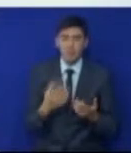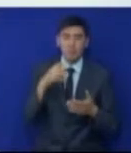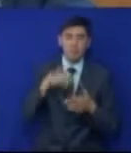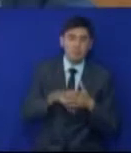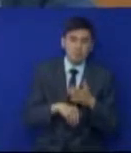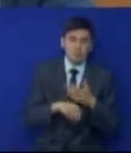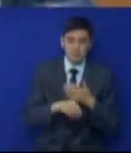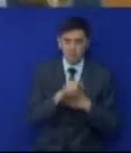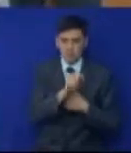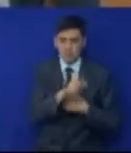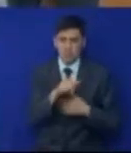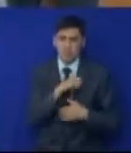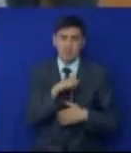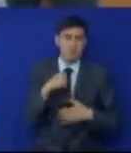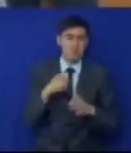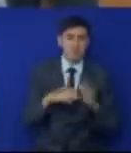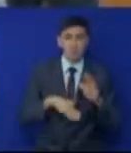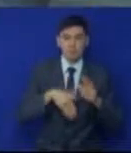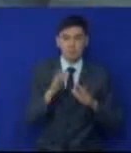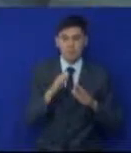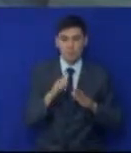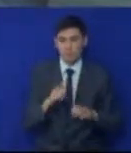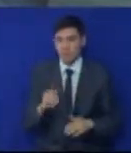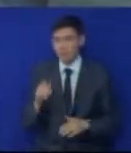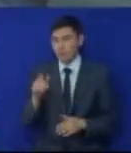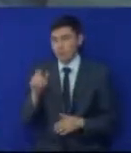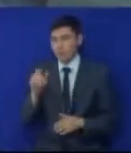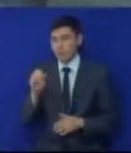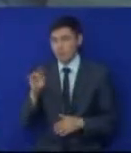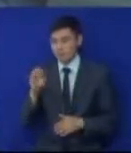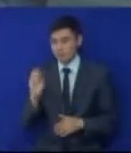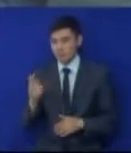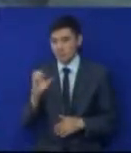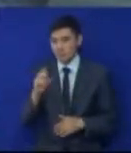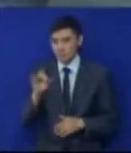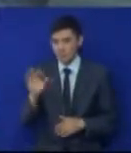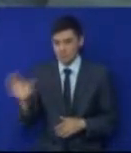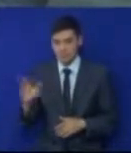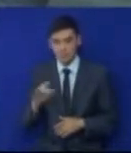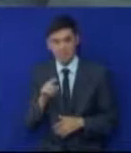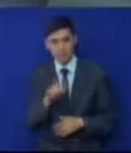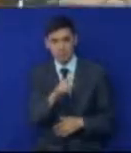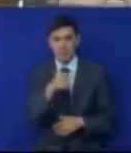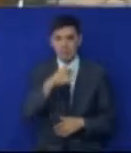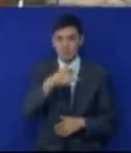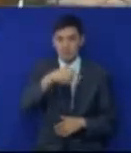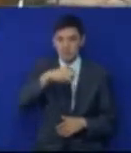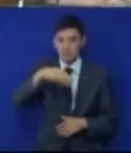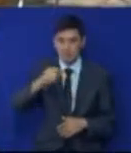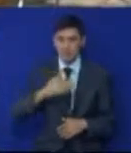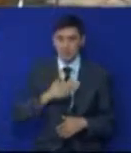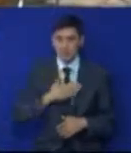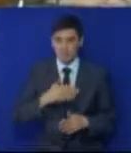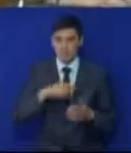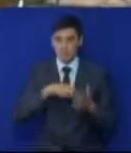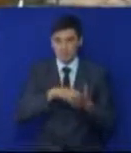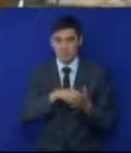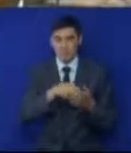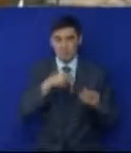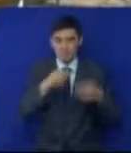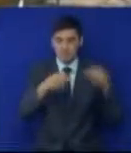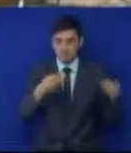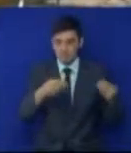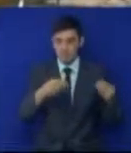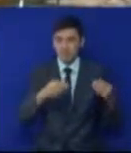саладағы үздік қызметкерлер қала әкімінің құрмет грамоталар және алғыс хаттарымен марапатталды. Құттықтау барысында қала әкімі Ермак